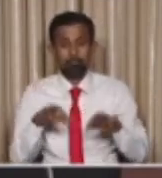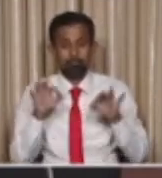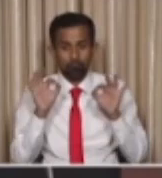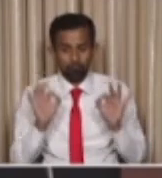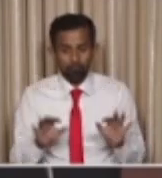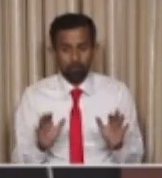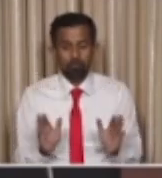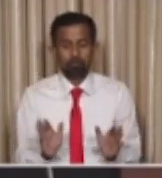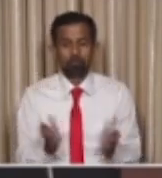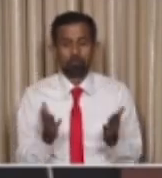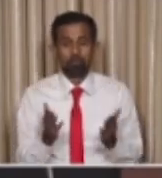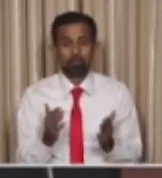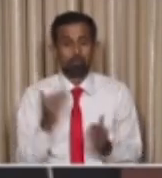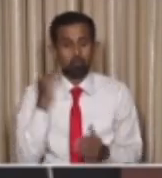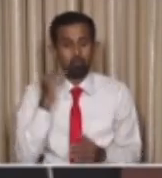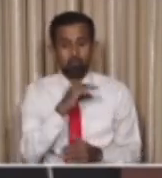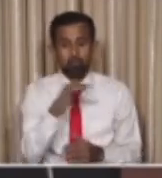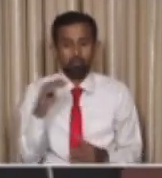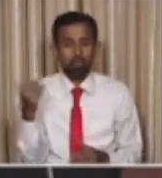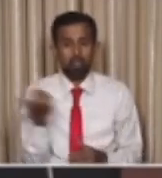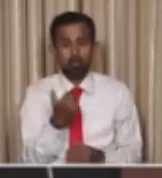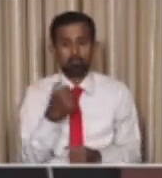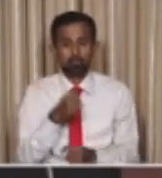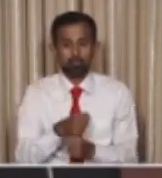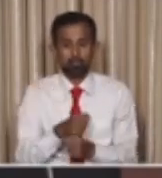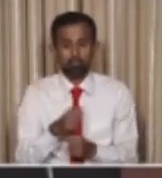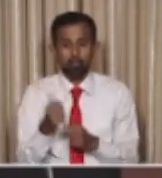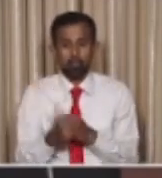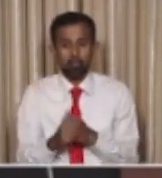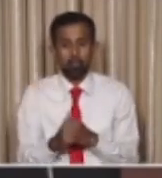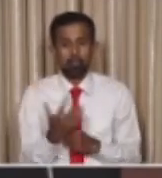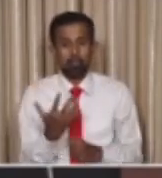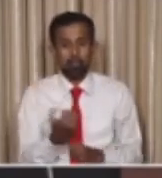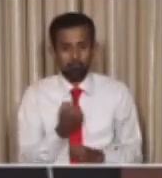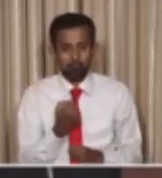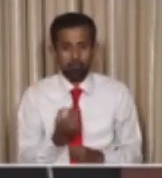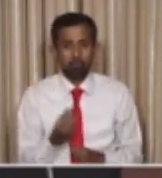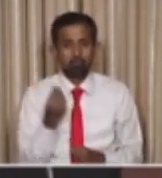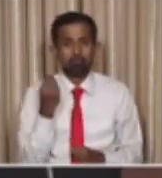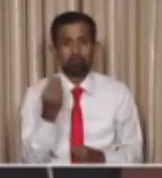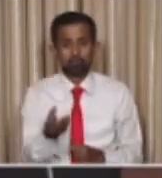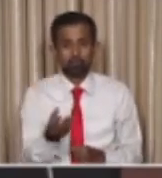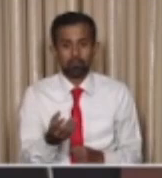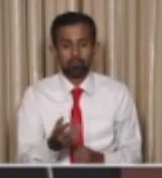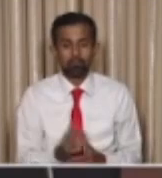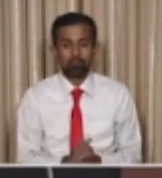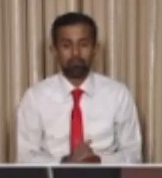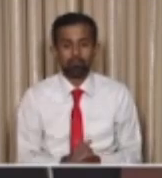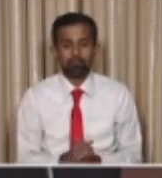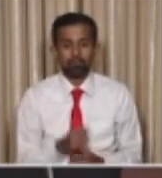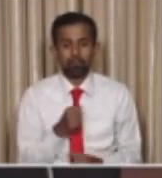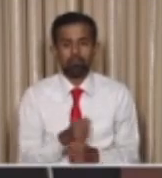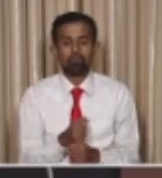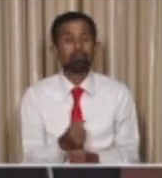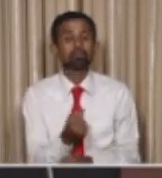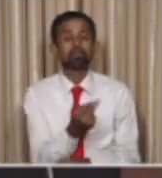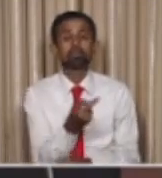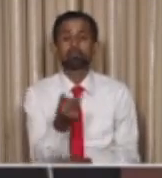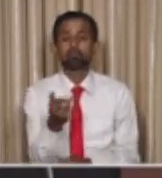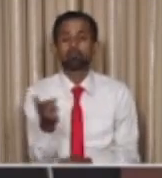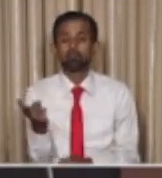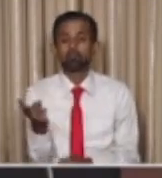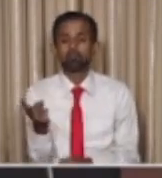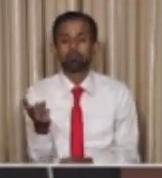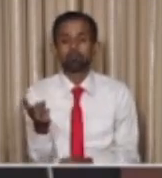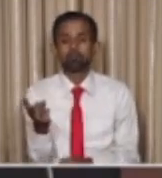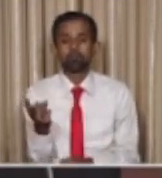තියලා ජනතාවට අලුත් ආණ්ඩුවක් පත් කරගන්න අවස්ථාව ලබා දෙයි කියලා මම විශ්වාස කරා. අද ආණ්ඩුවේ කී දෙනාද ඉන්නේ?